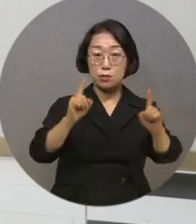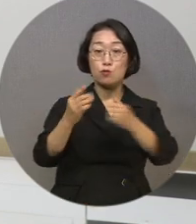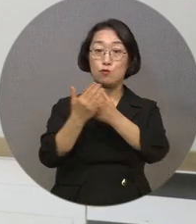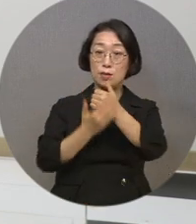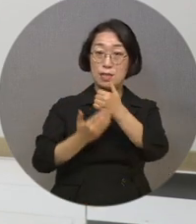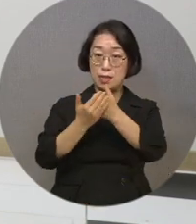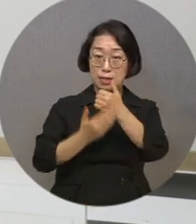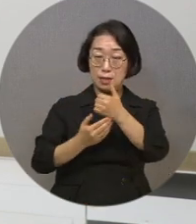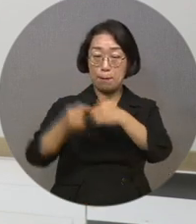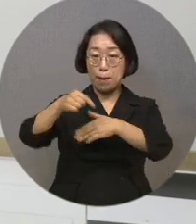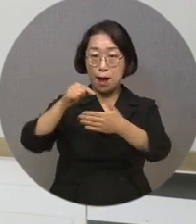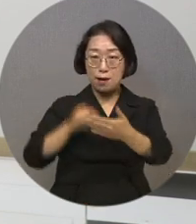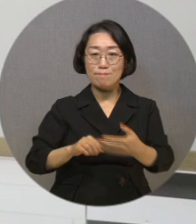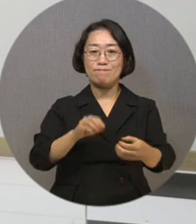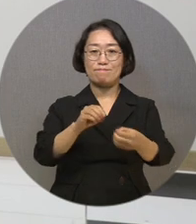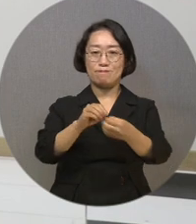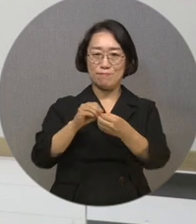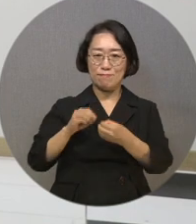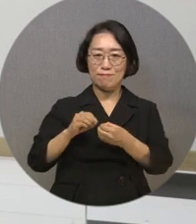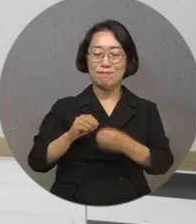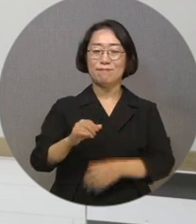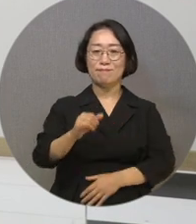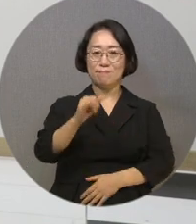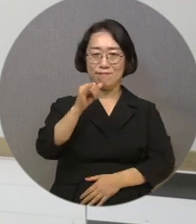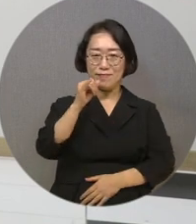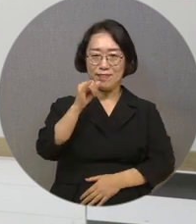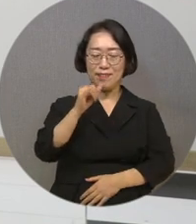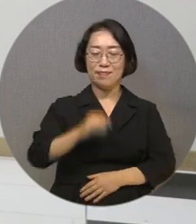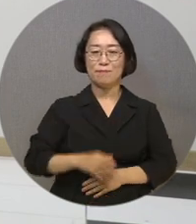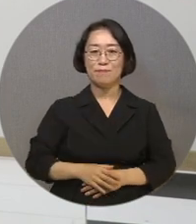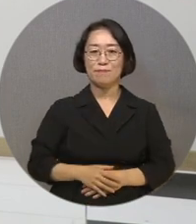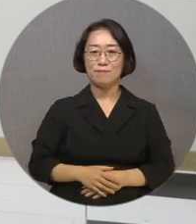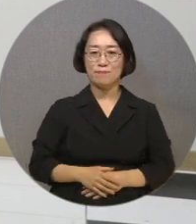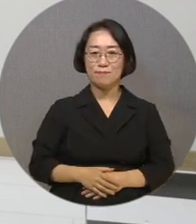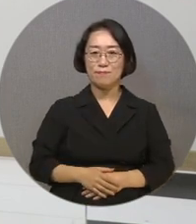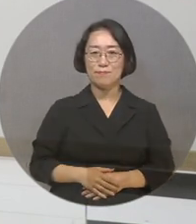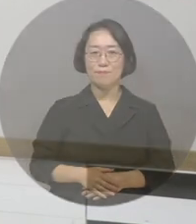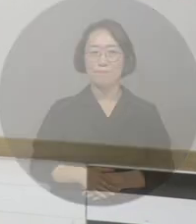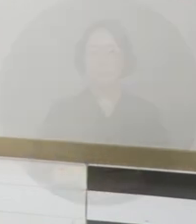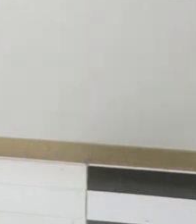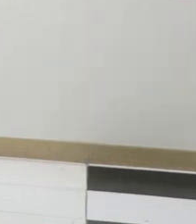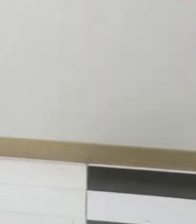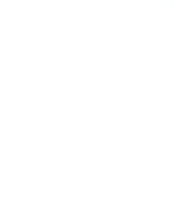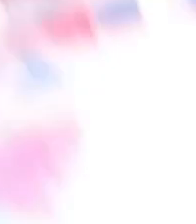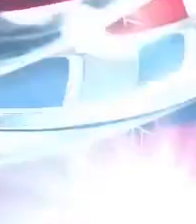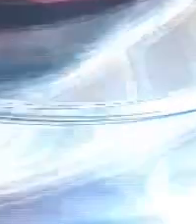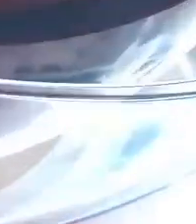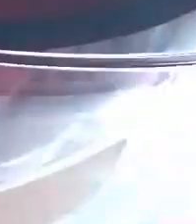우리들 가슴속으로 전해지고 있습니다. 복지TV 뉴스 배은아입니다.